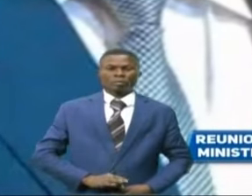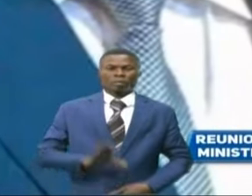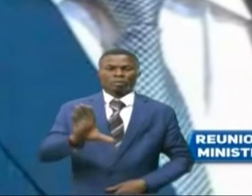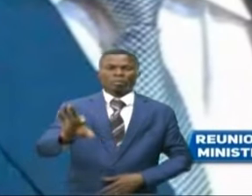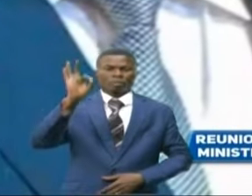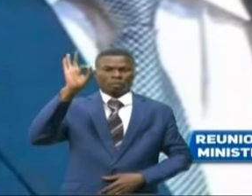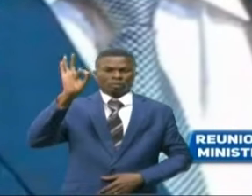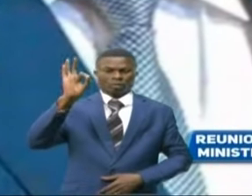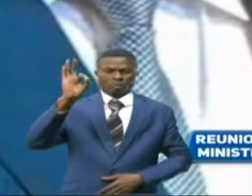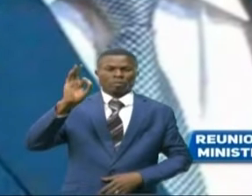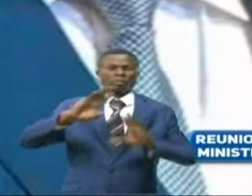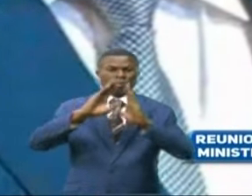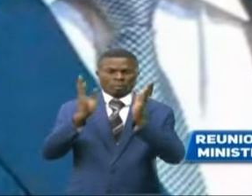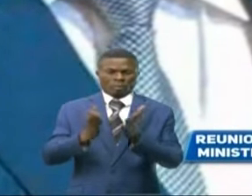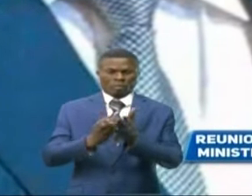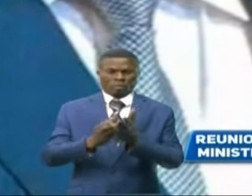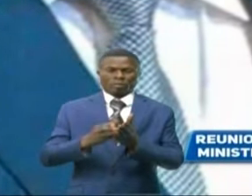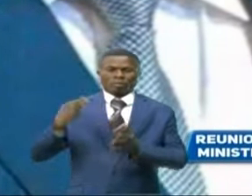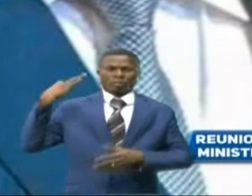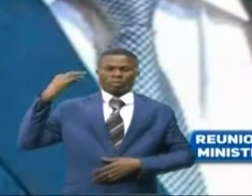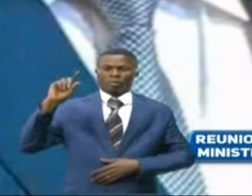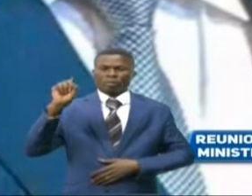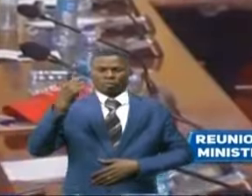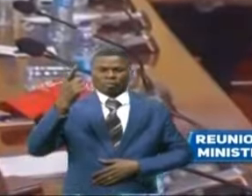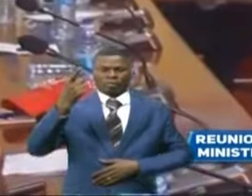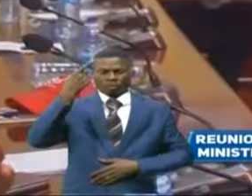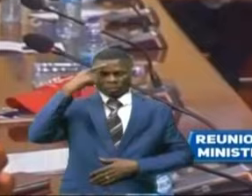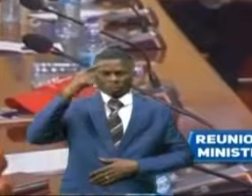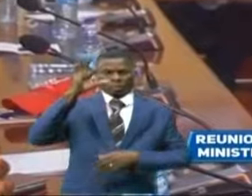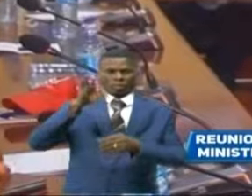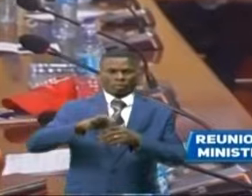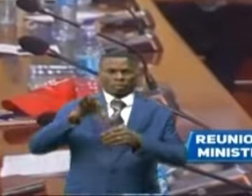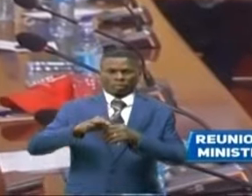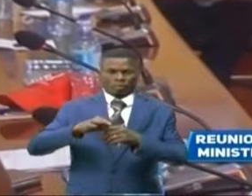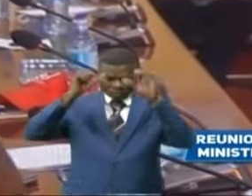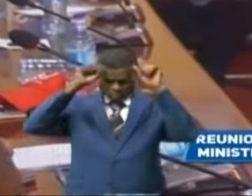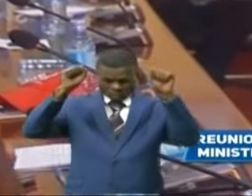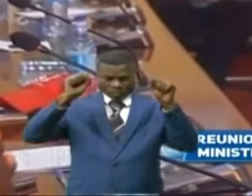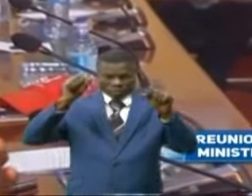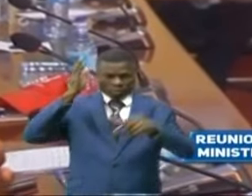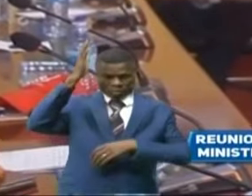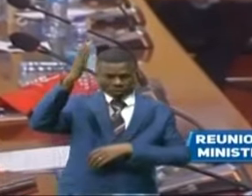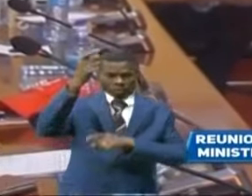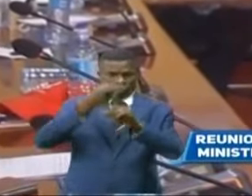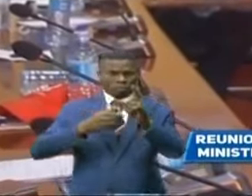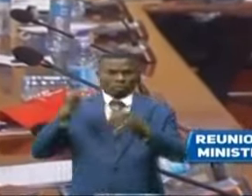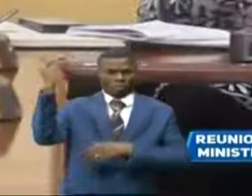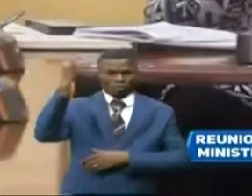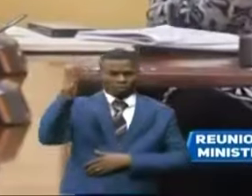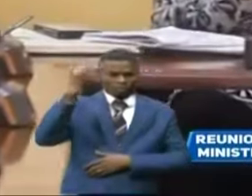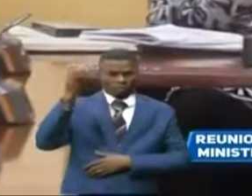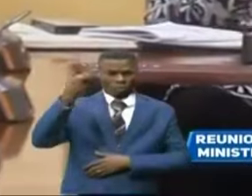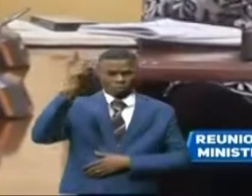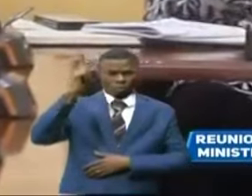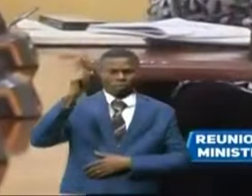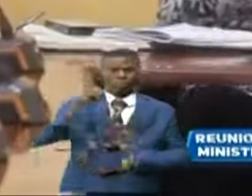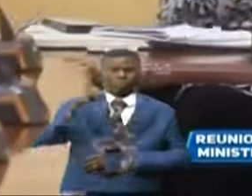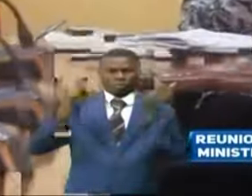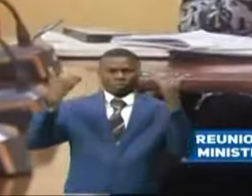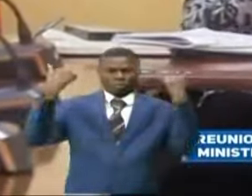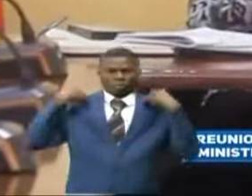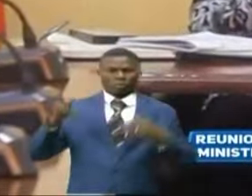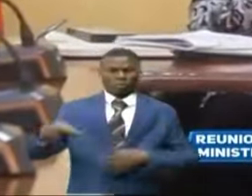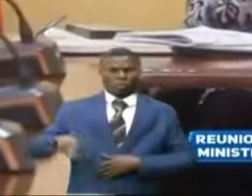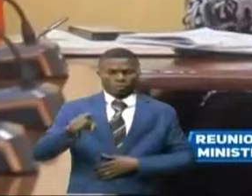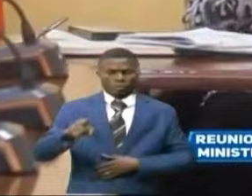choisi par ses pairs comme l'unique candidat à la présidentielle de l'Union sacrée aux élections du décembre prochain. Les citoyens de la province de